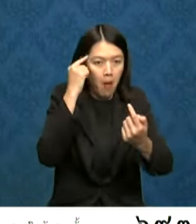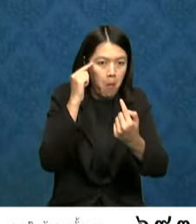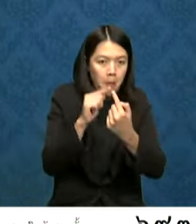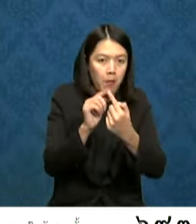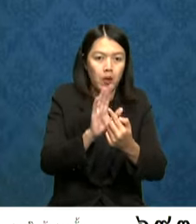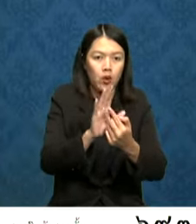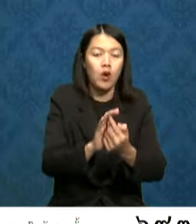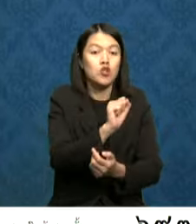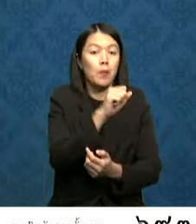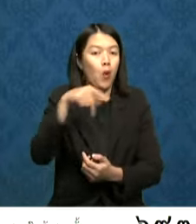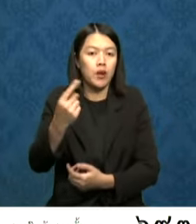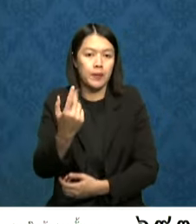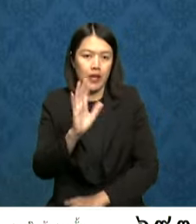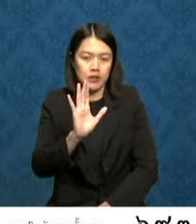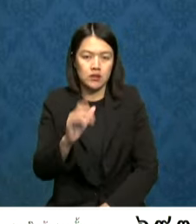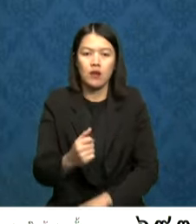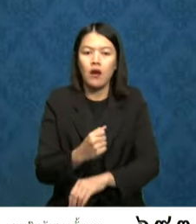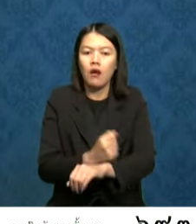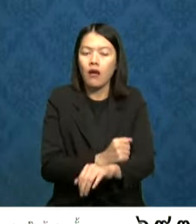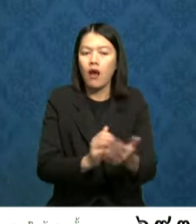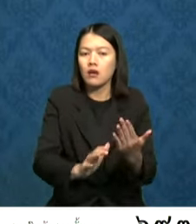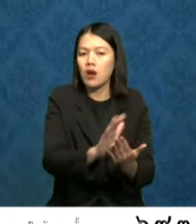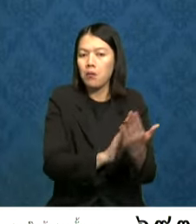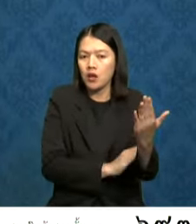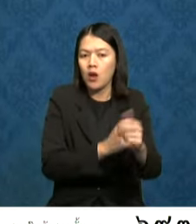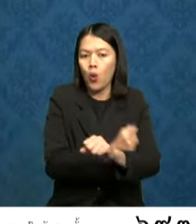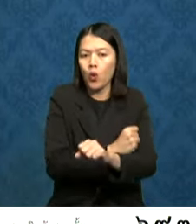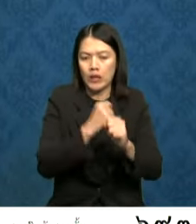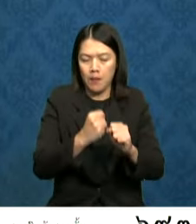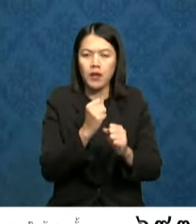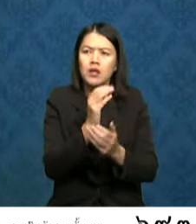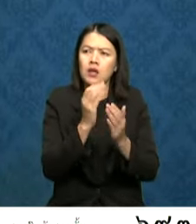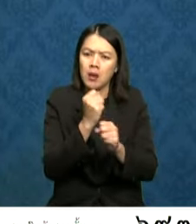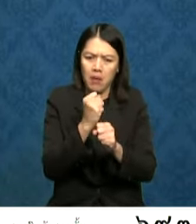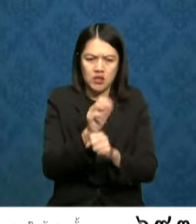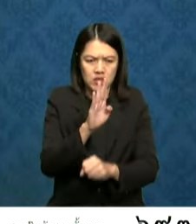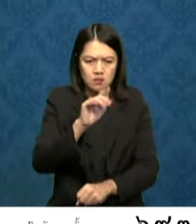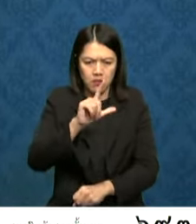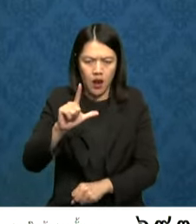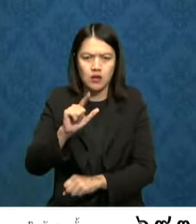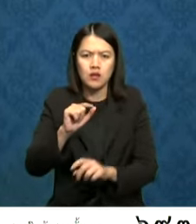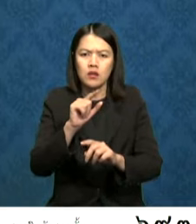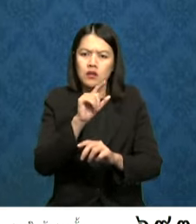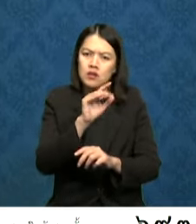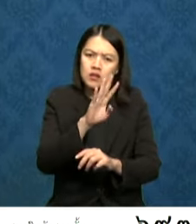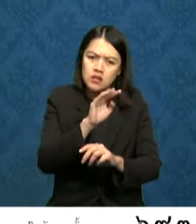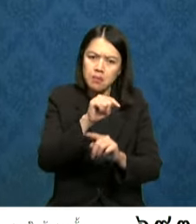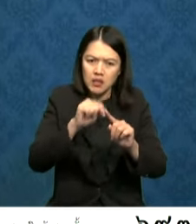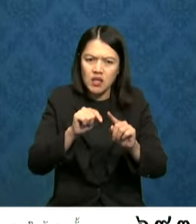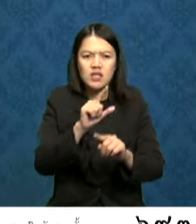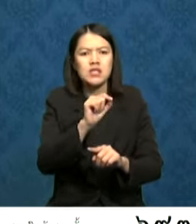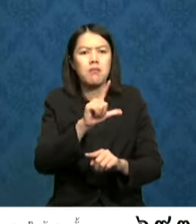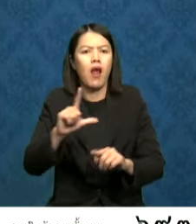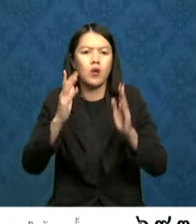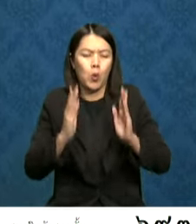หรือว่า Soft Powerนะคะเพราะว่าแรงงานทั้งประเทศที่มีอยู่ 40ล้านคนเนี่ยเนี่ยประมาณ 40%หรือ 24ล้านคนเนี่ย